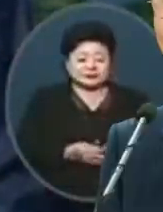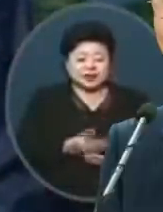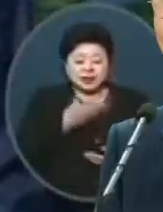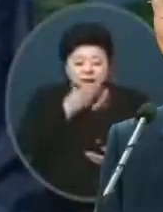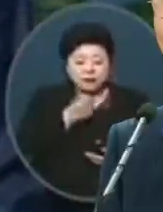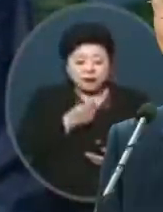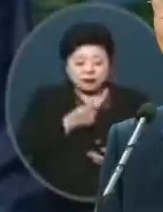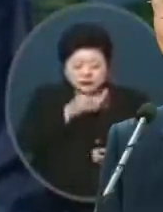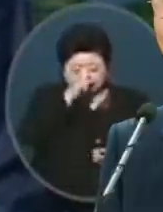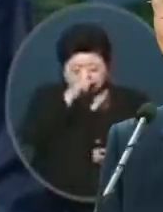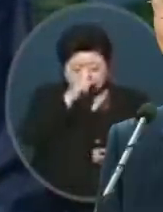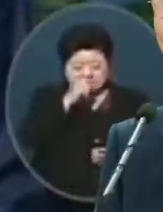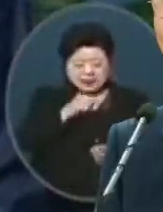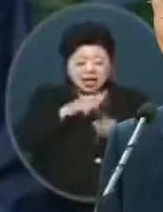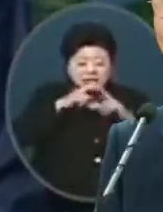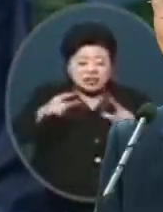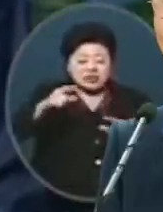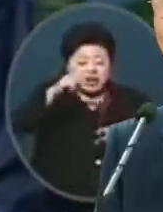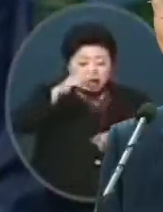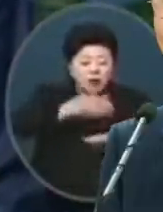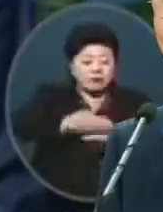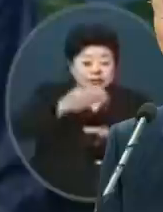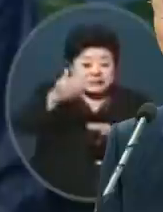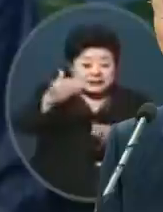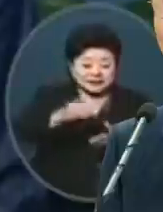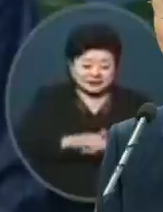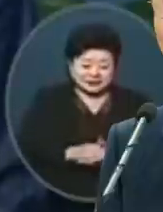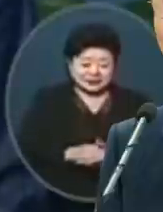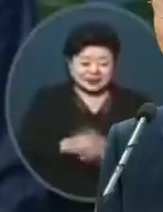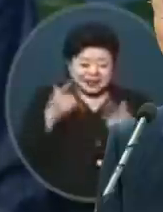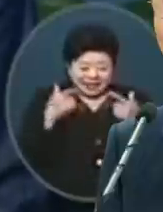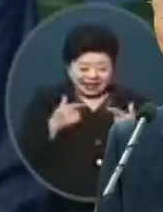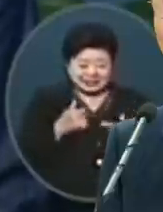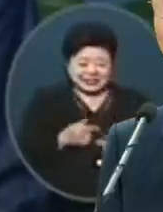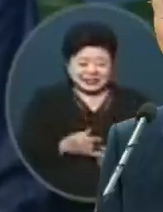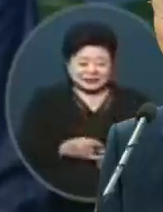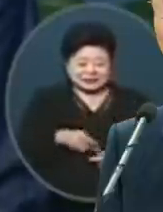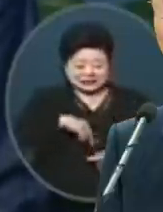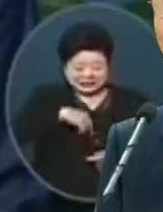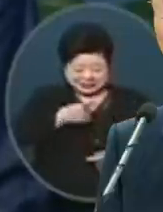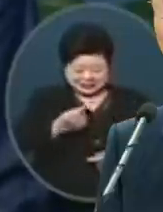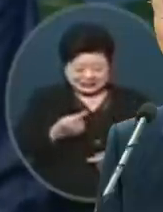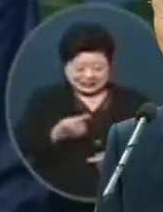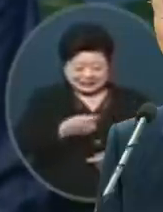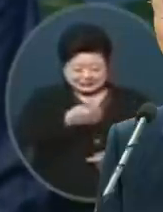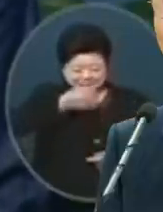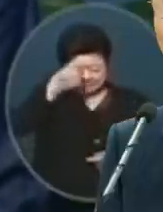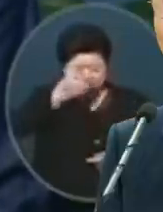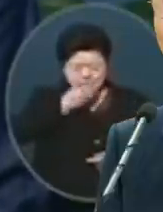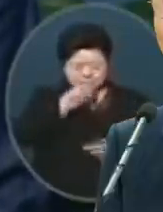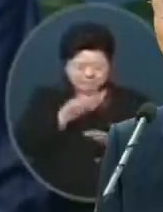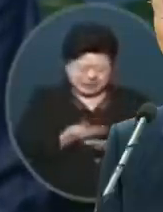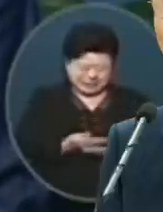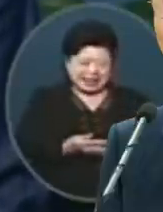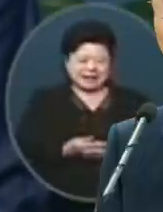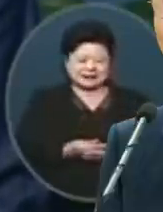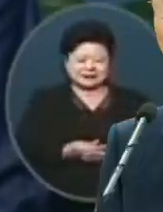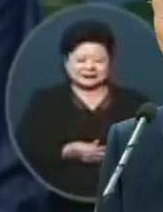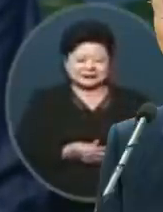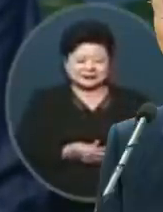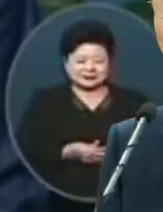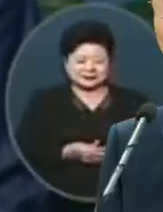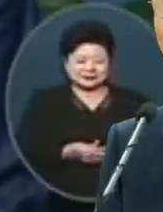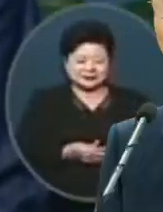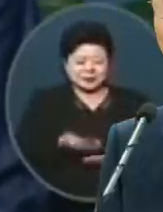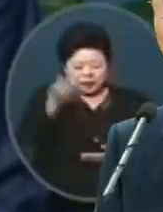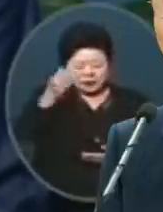복을 선하고 감사드려야 하는 것입니다. 여러분 항상 여러분 자신을 꿈꿀 때 복 받아서 머리가 되고